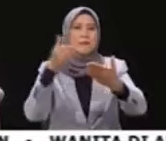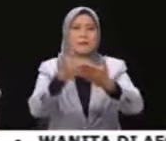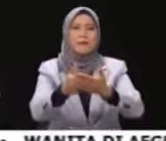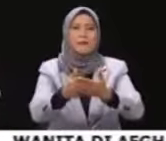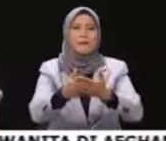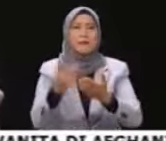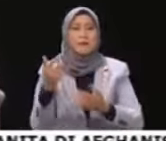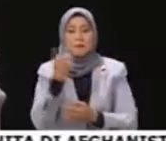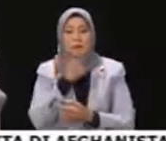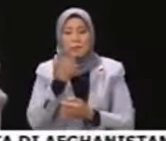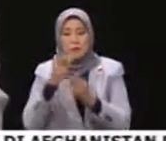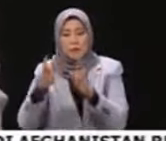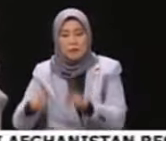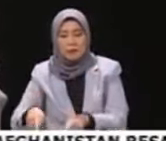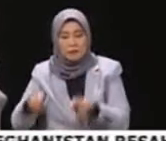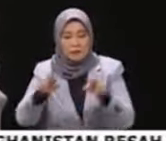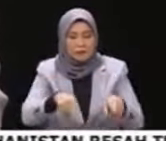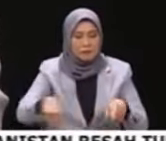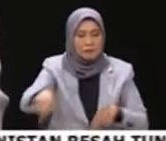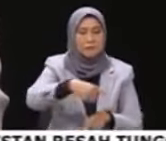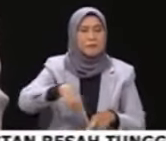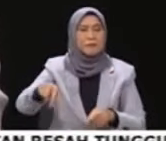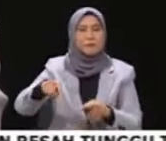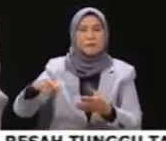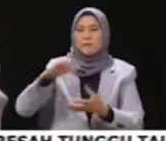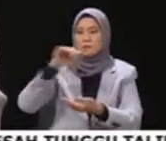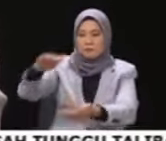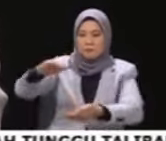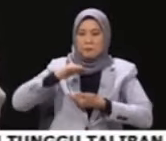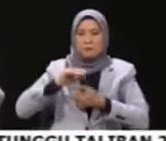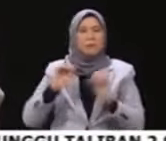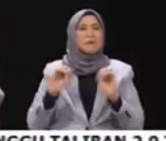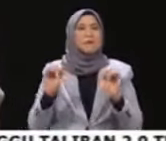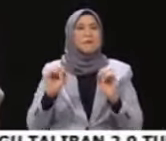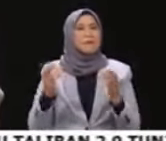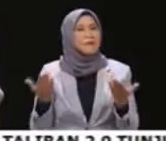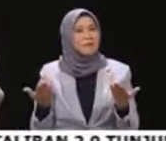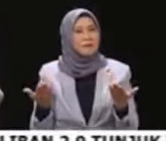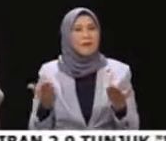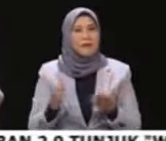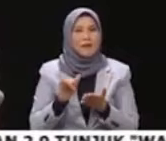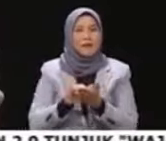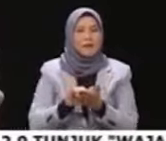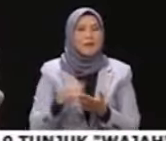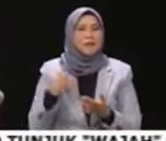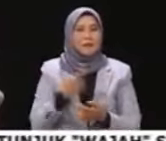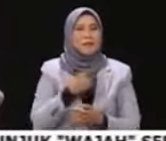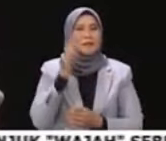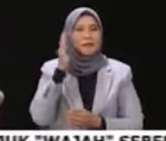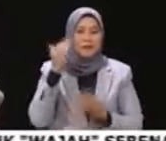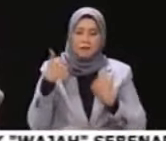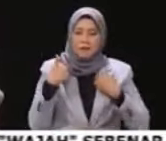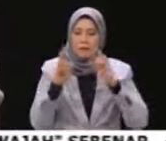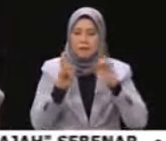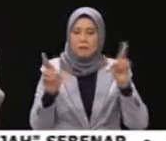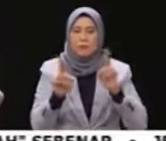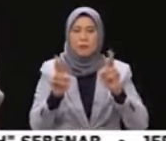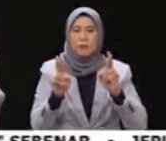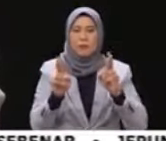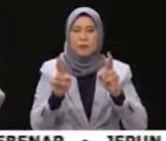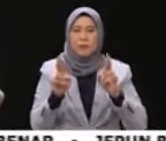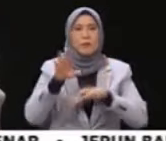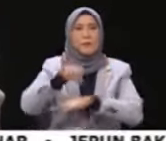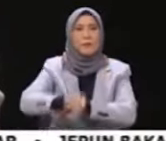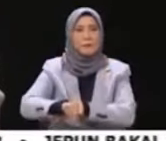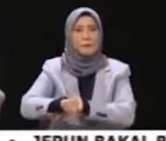kepada rakyat ini yang tak capai kepada kita. Dan saya pun akan mengadakan retreat pada hari Rabu malam